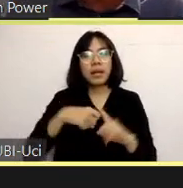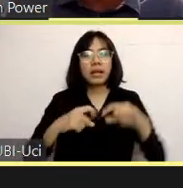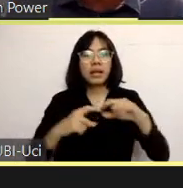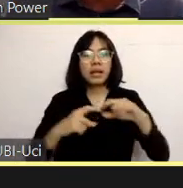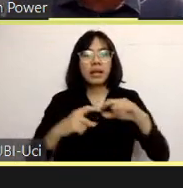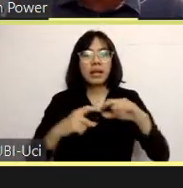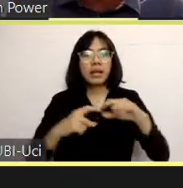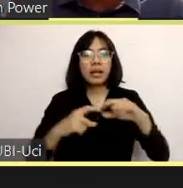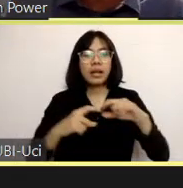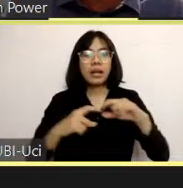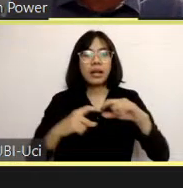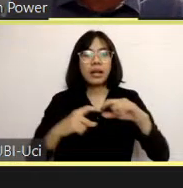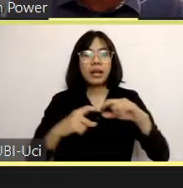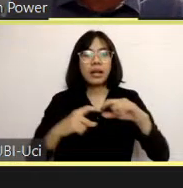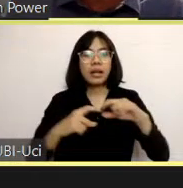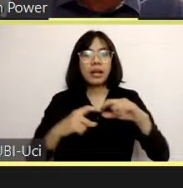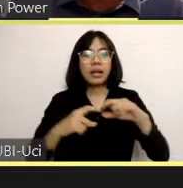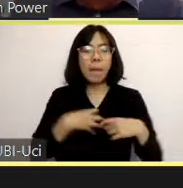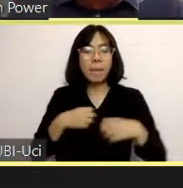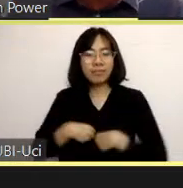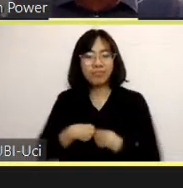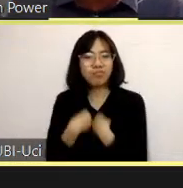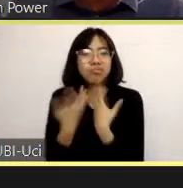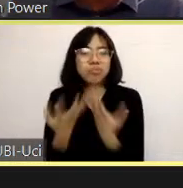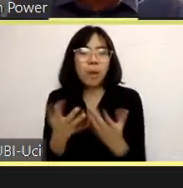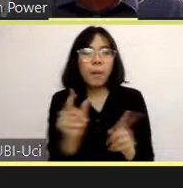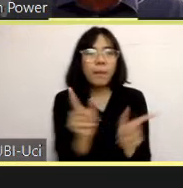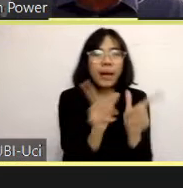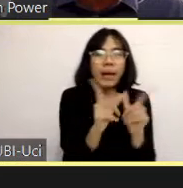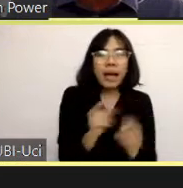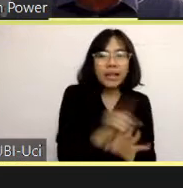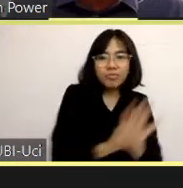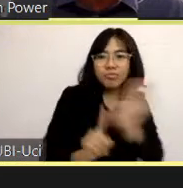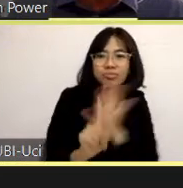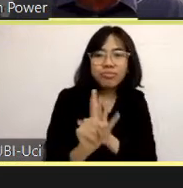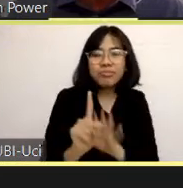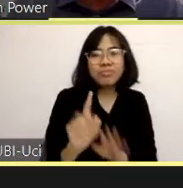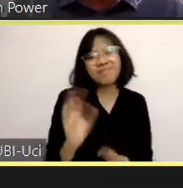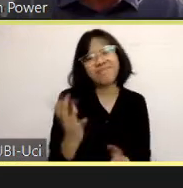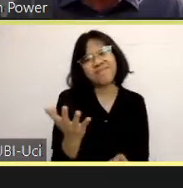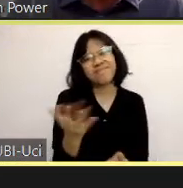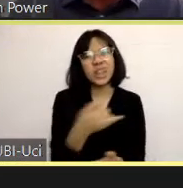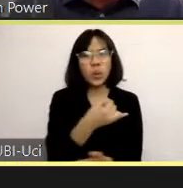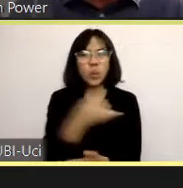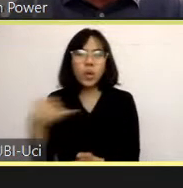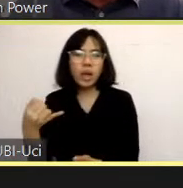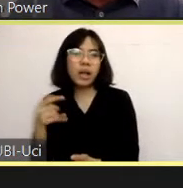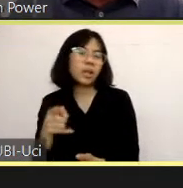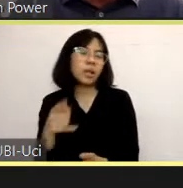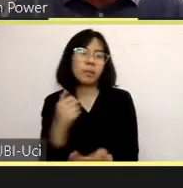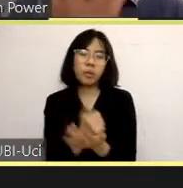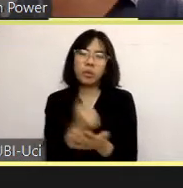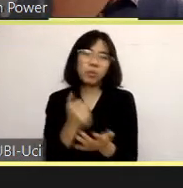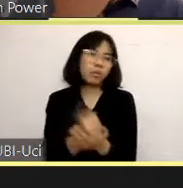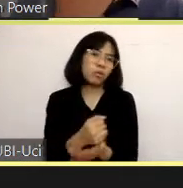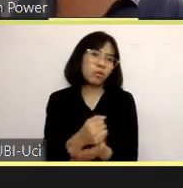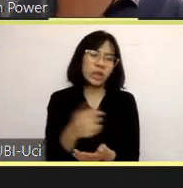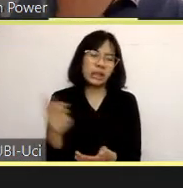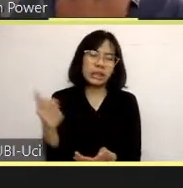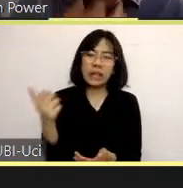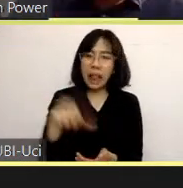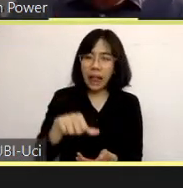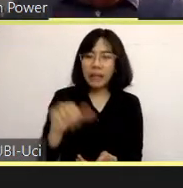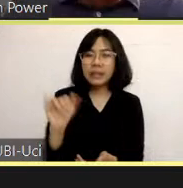politik. Ya, maka kalau kita melihat masalah representasi ini sangat buruk sekali. Yang ketiga,